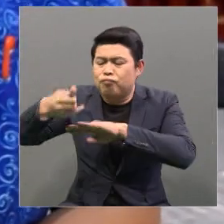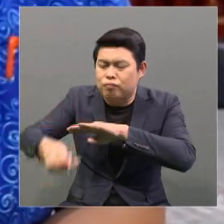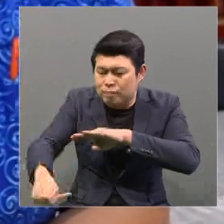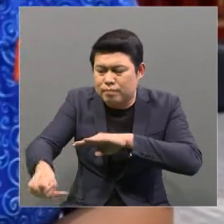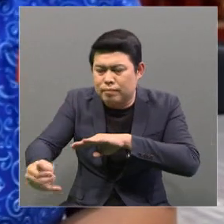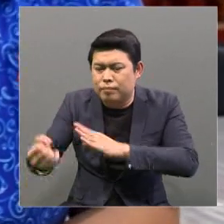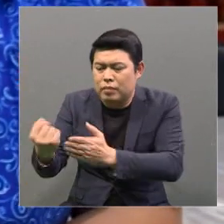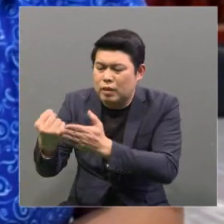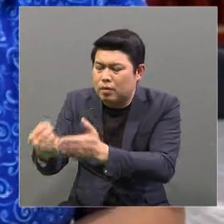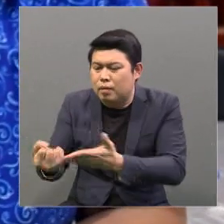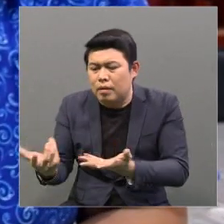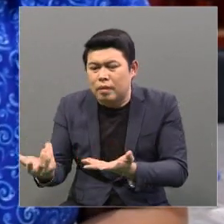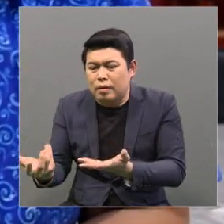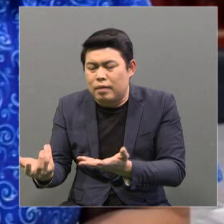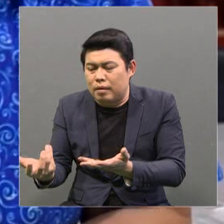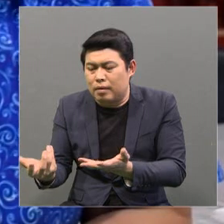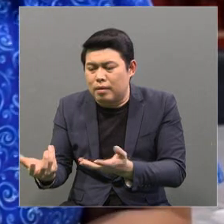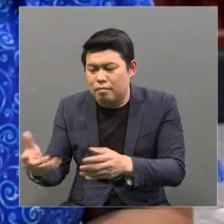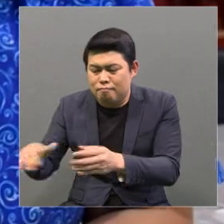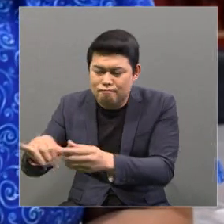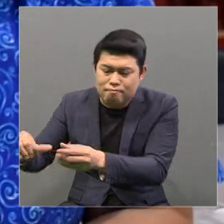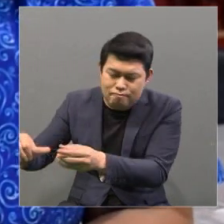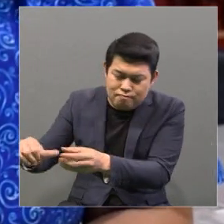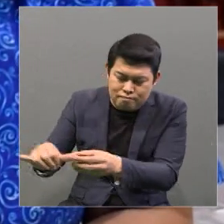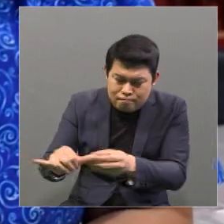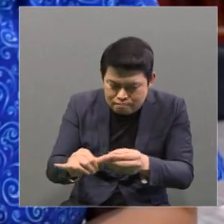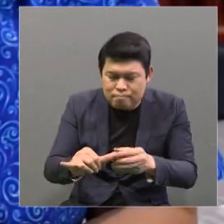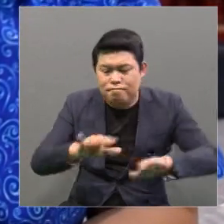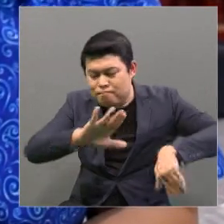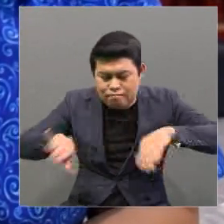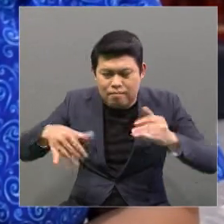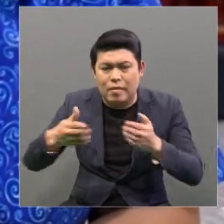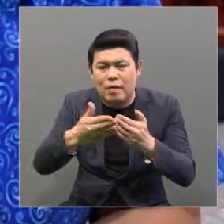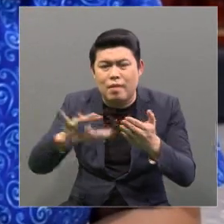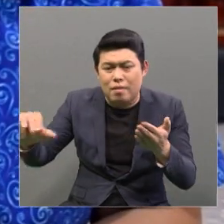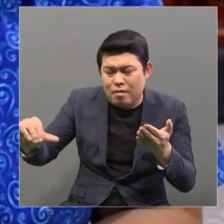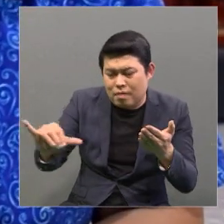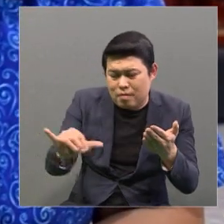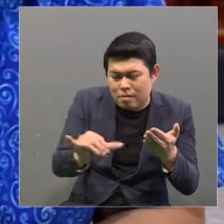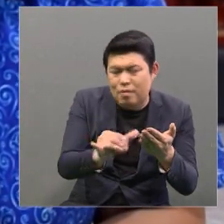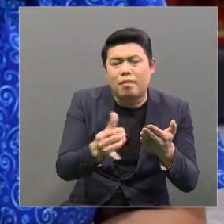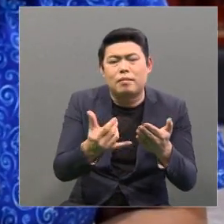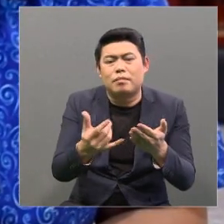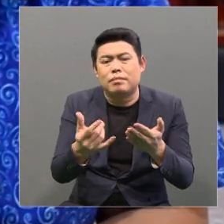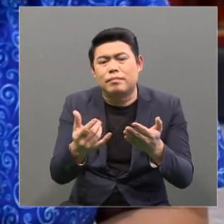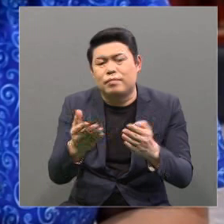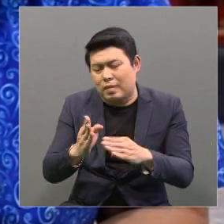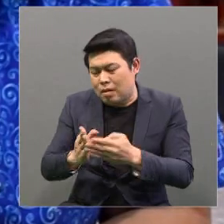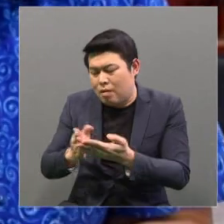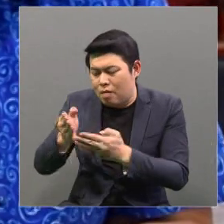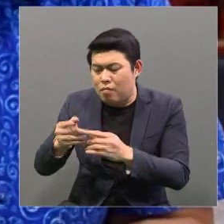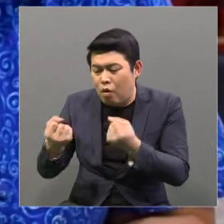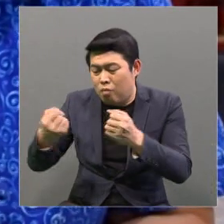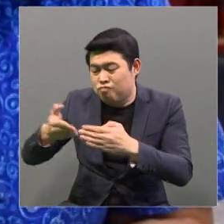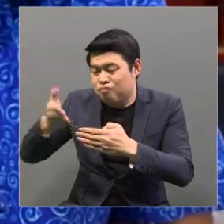ไปช่วยเขาเรือครับผักเขาเรือแล้วผมก็ว่ายเข้ามาไม่ได้ตกใจครับตกใจแค่ตอนที่รถตกลงไปครับต